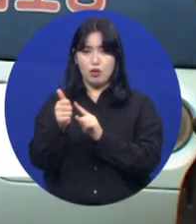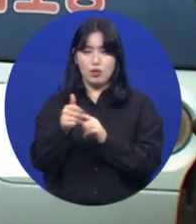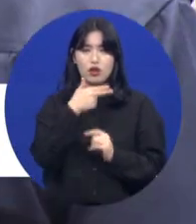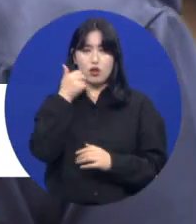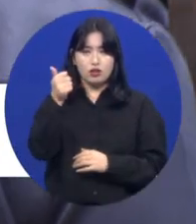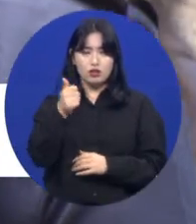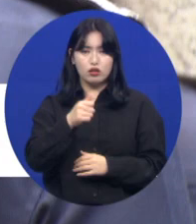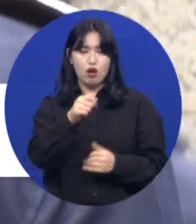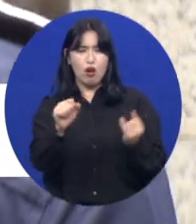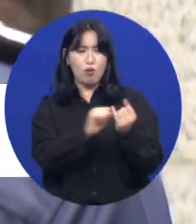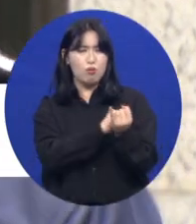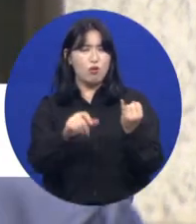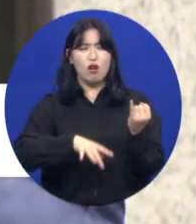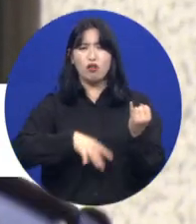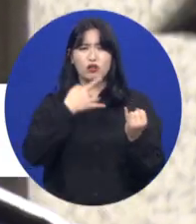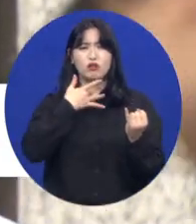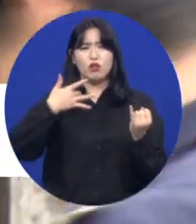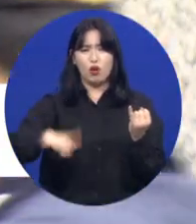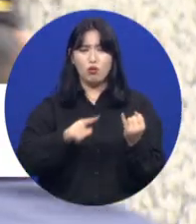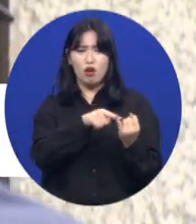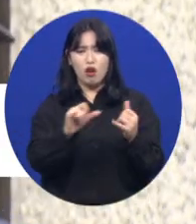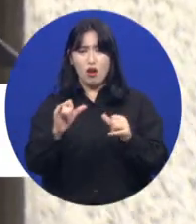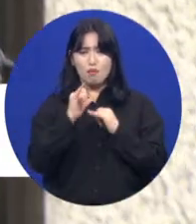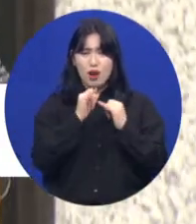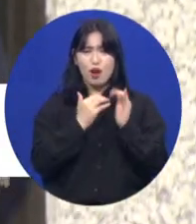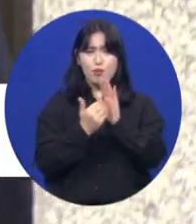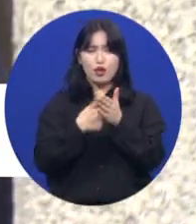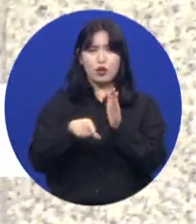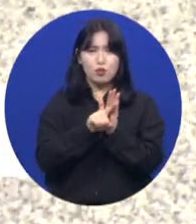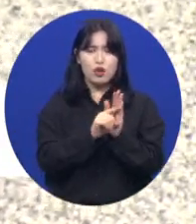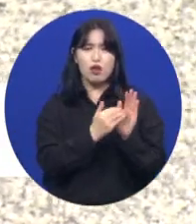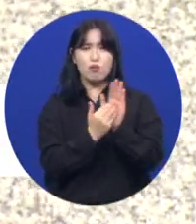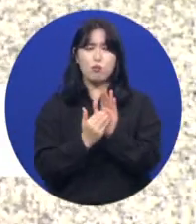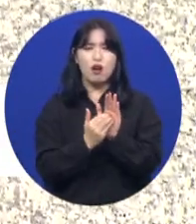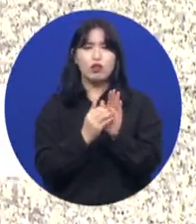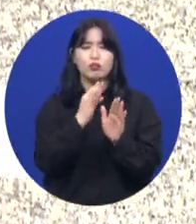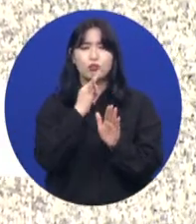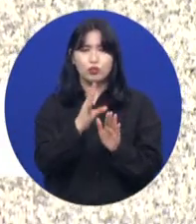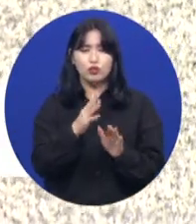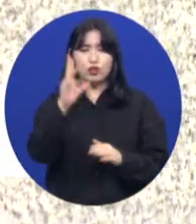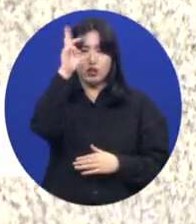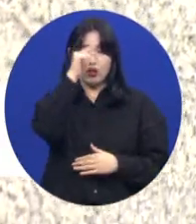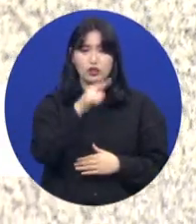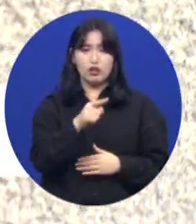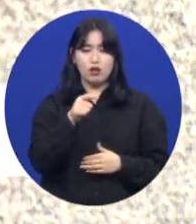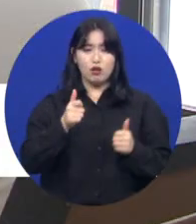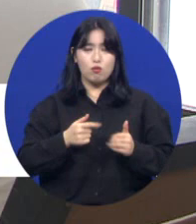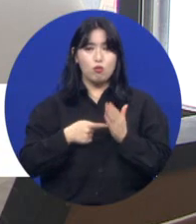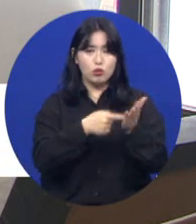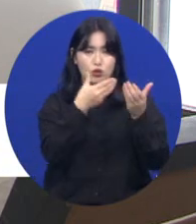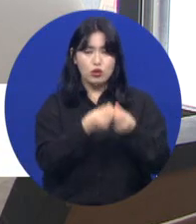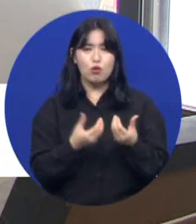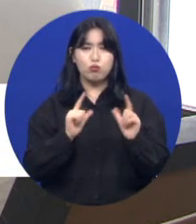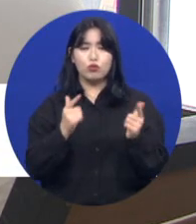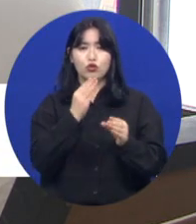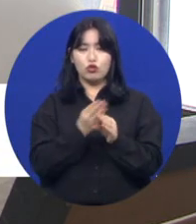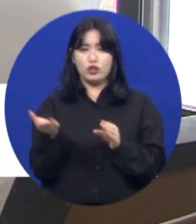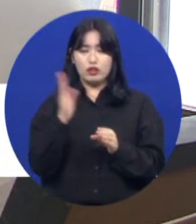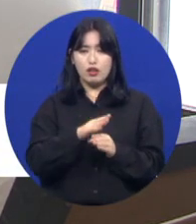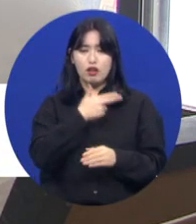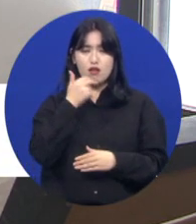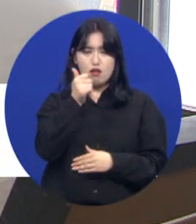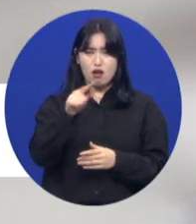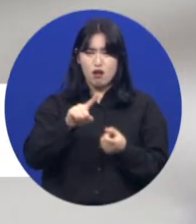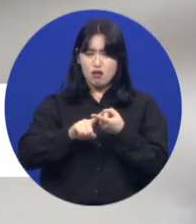고유정을 먼저 폭행한 적이 없고 자해 행위를 막기 위해 방어했을 뿐이라며 검찰에 공소 사실을 부인했는데 재판부는 A씨가